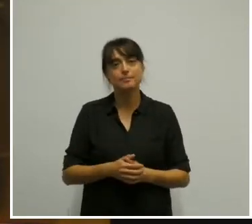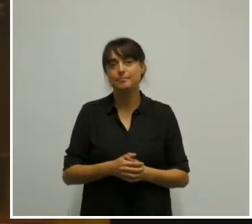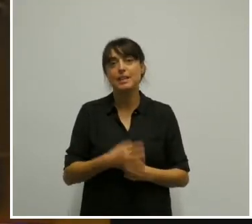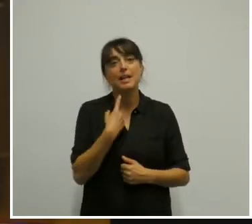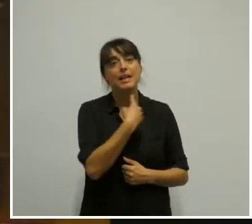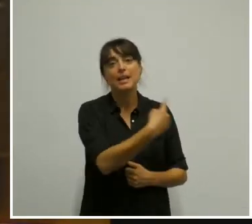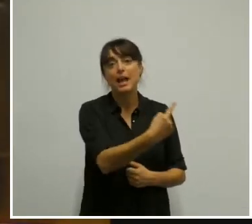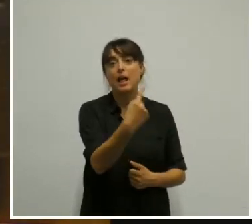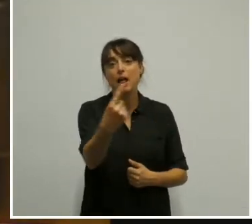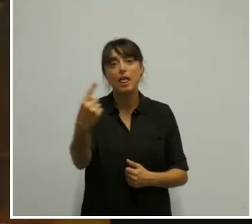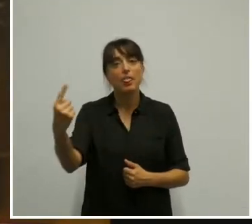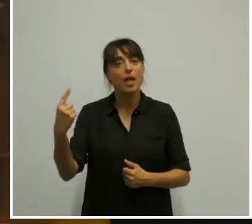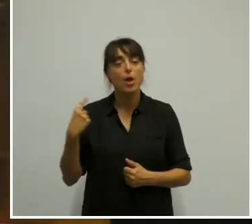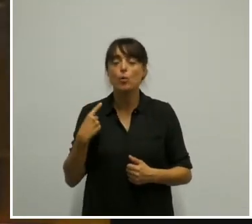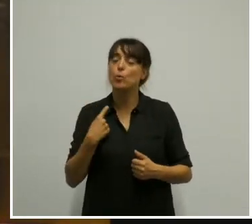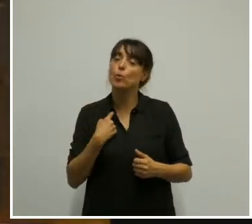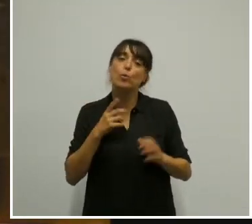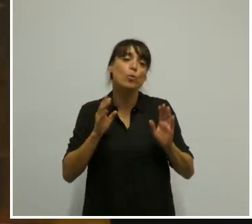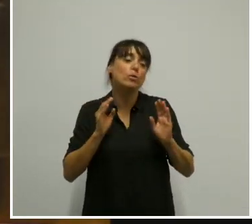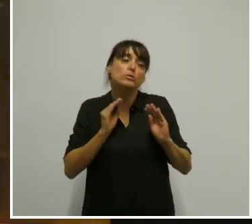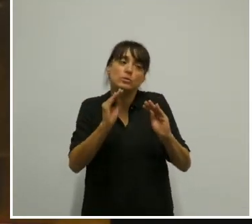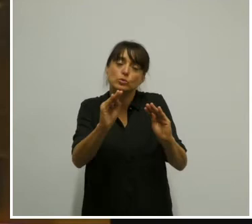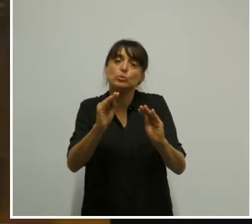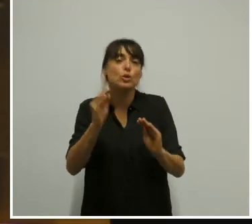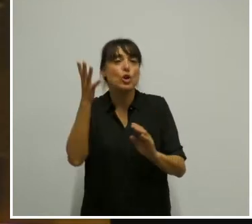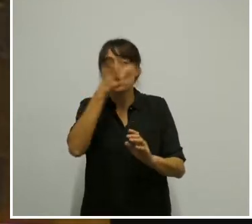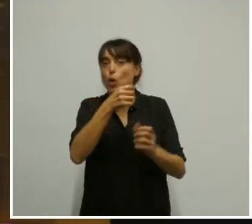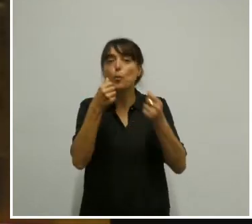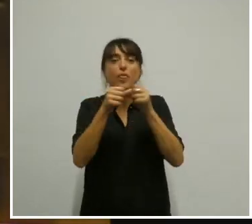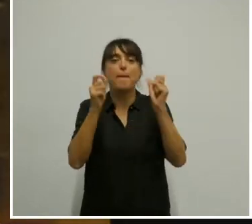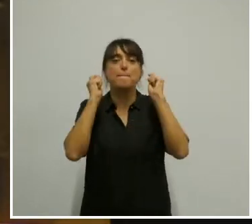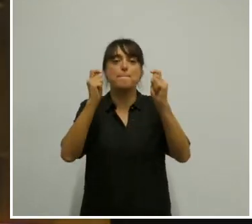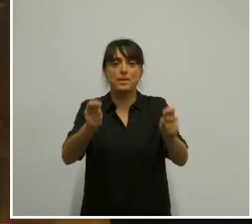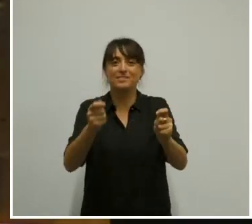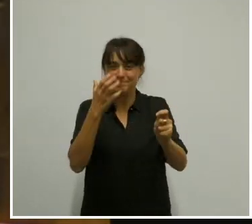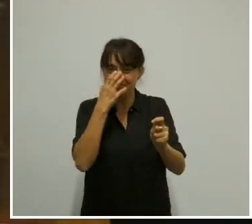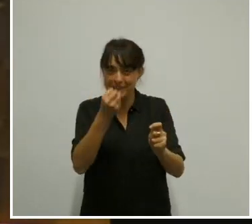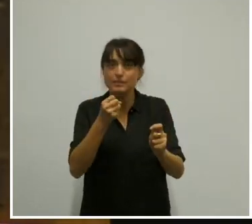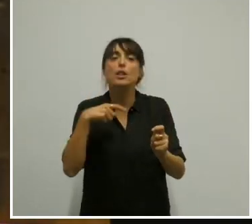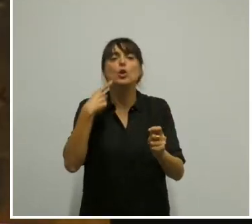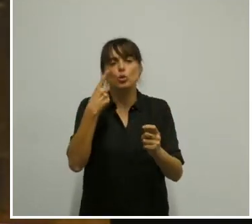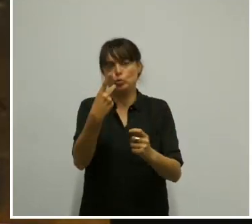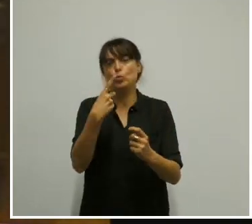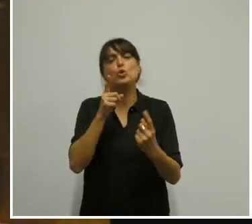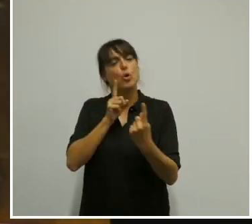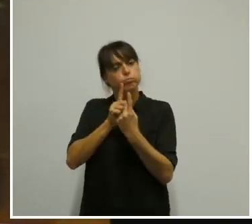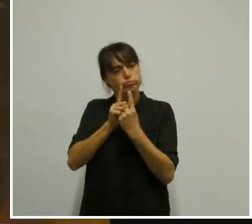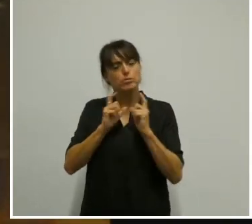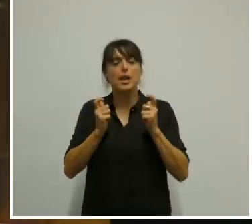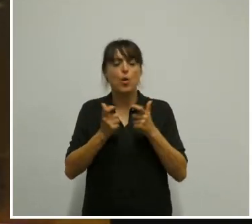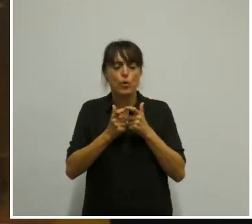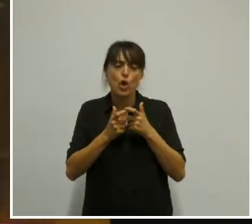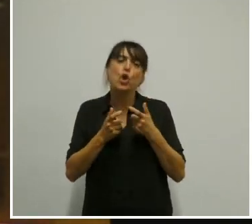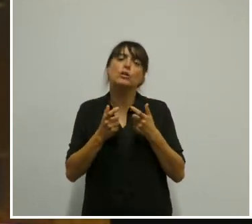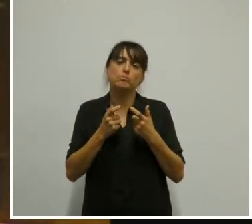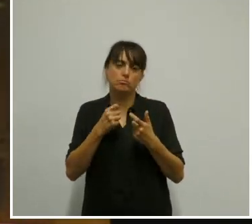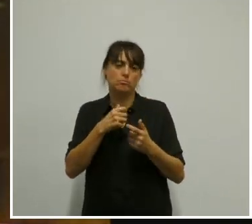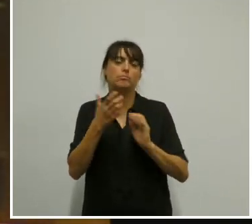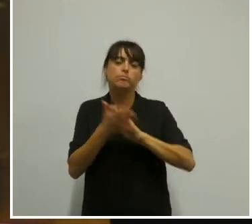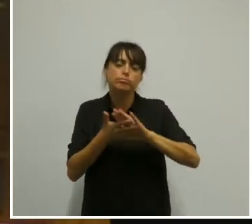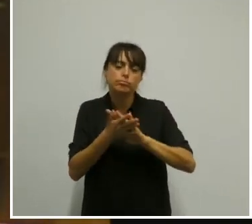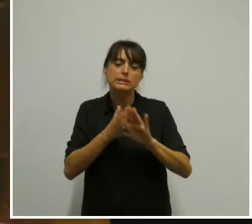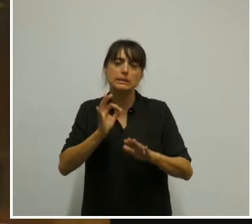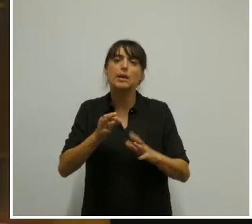perquè això pot conduir a l'estigmatització d'alguns centres. En reunions més tancades amb les direccions es pot parlar del que tenen